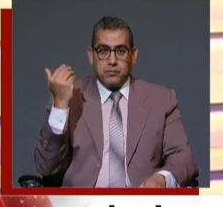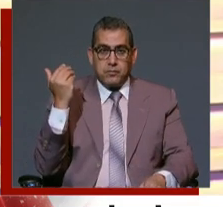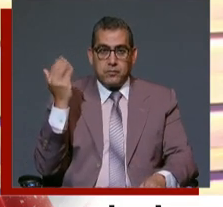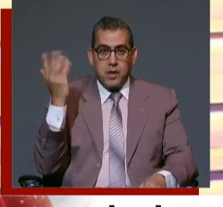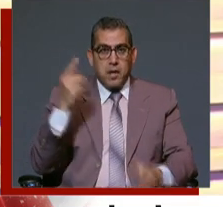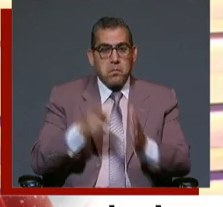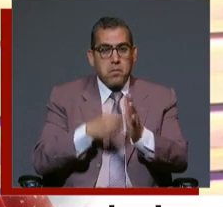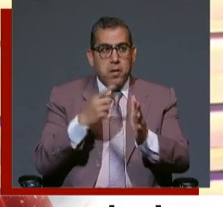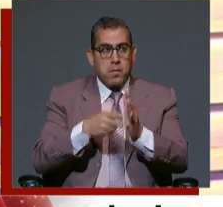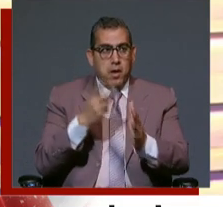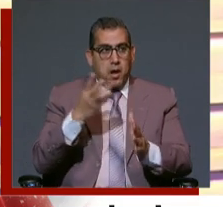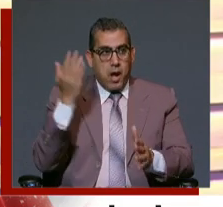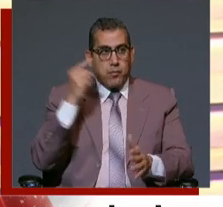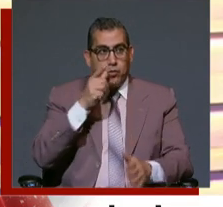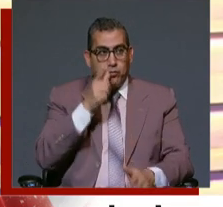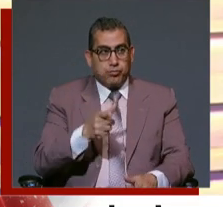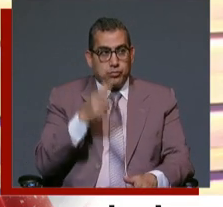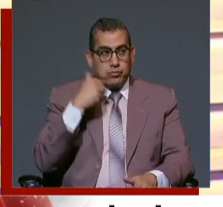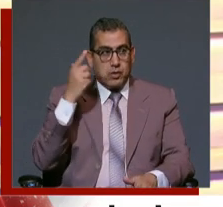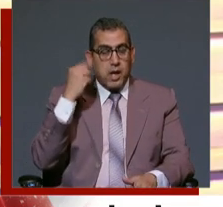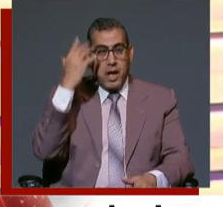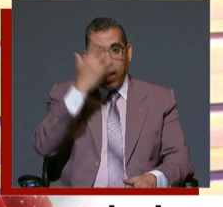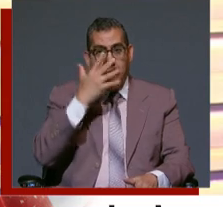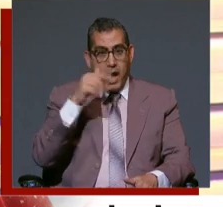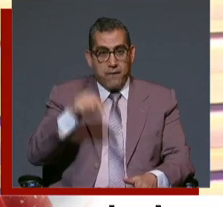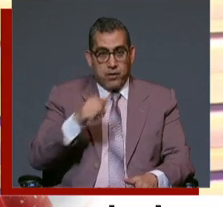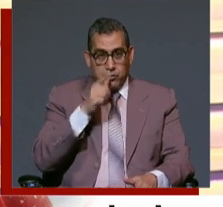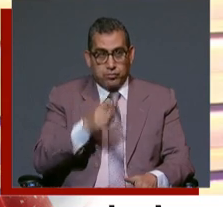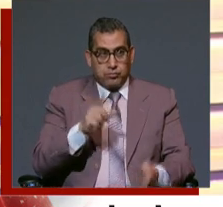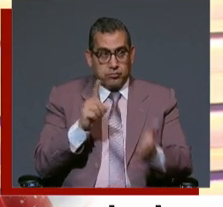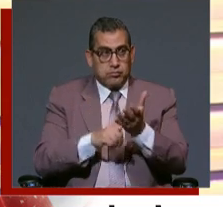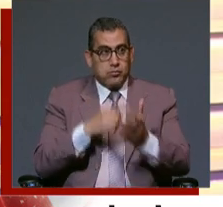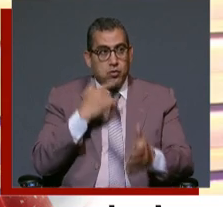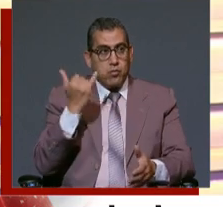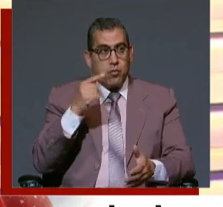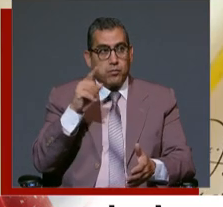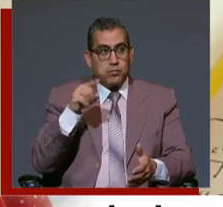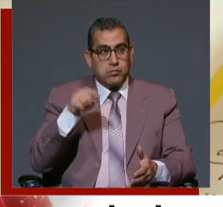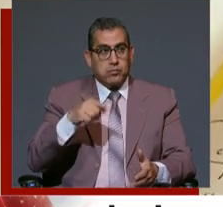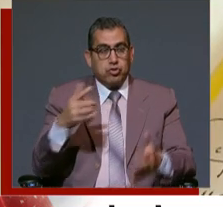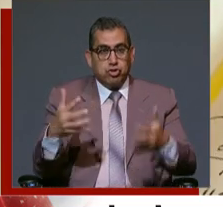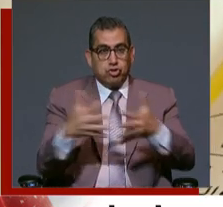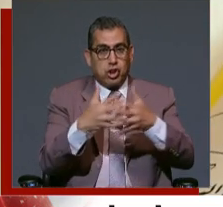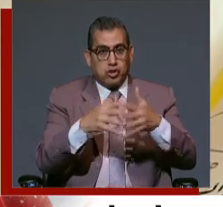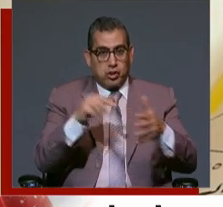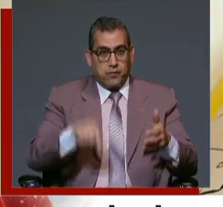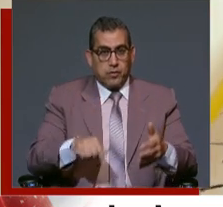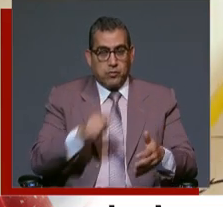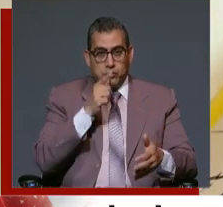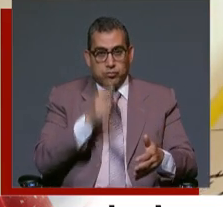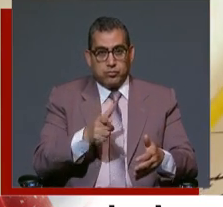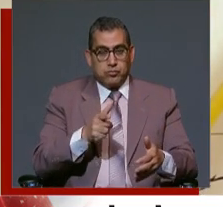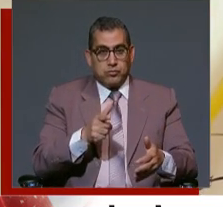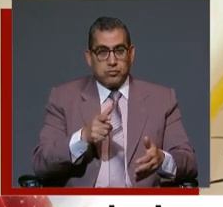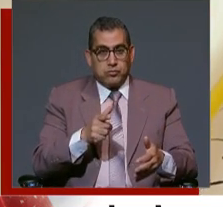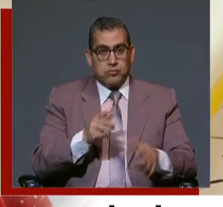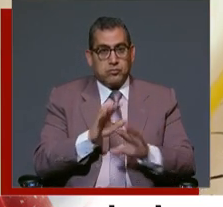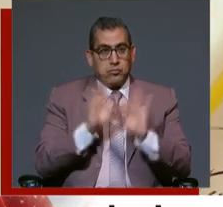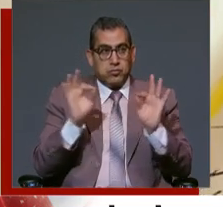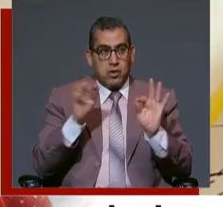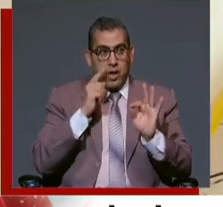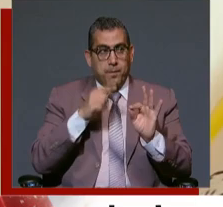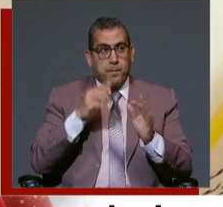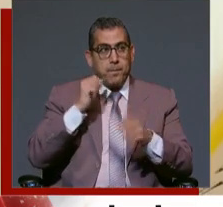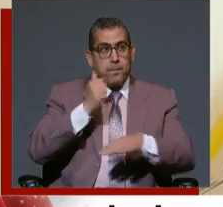مرة. قال إن القارة الإفريقية لها أن تكون شريكا ولها أن تكون